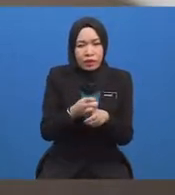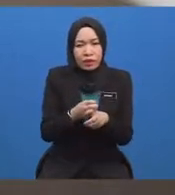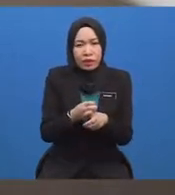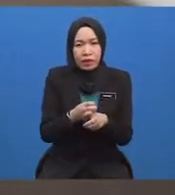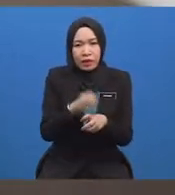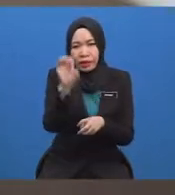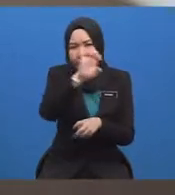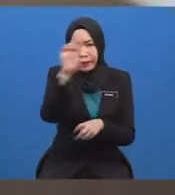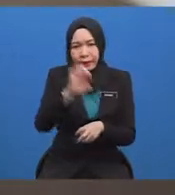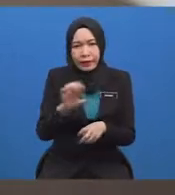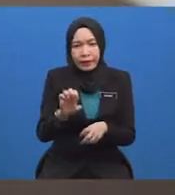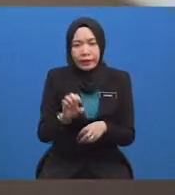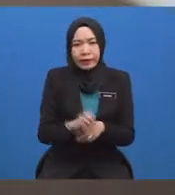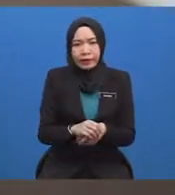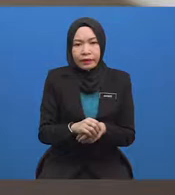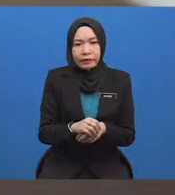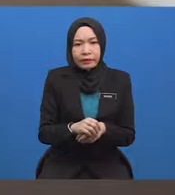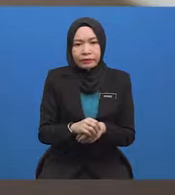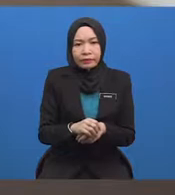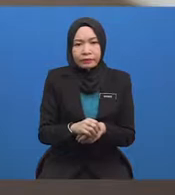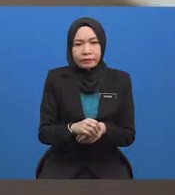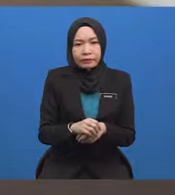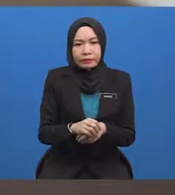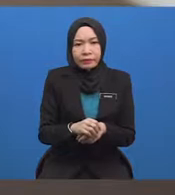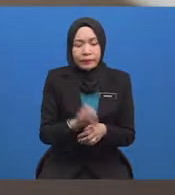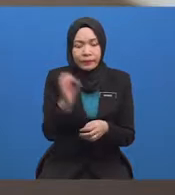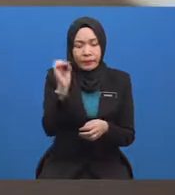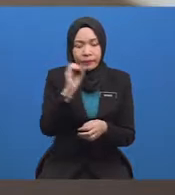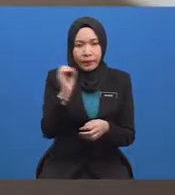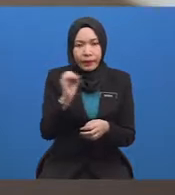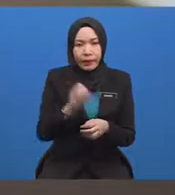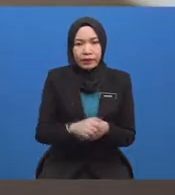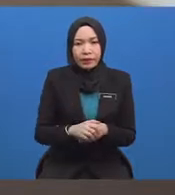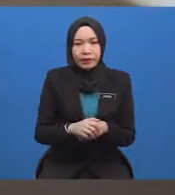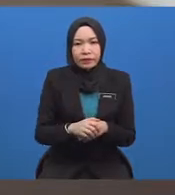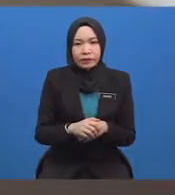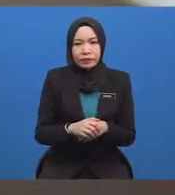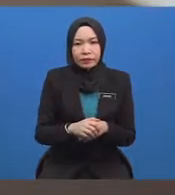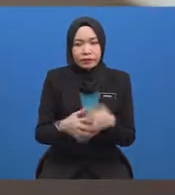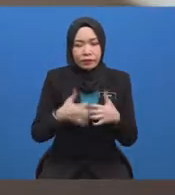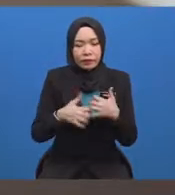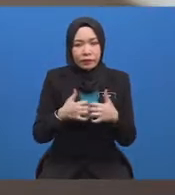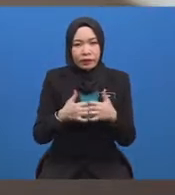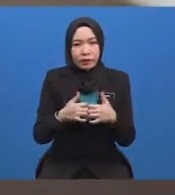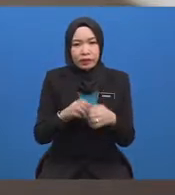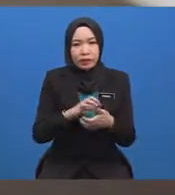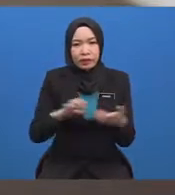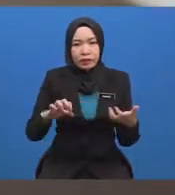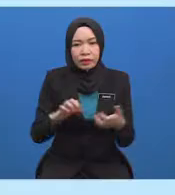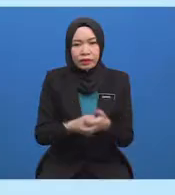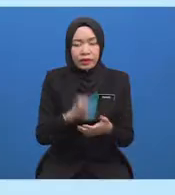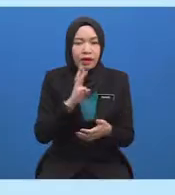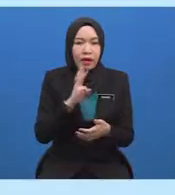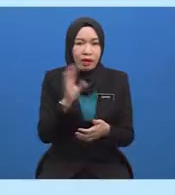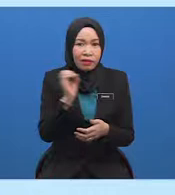dan elektrik turut terputus ada ditimbus tanah atau lumpur kesan seterusnya